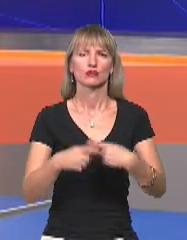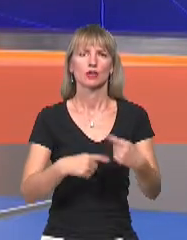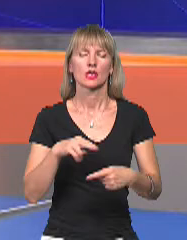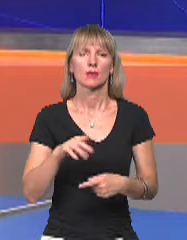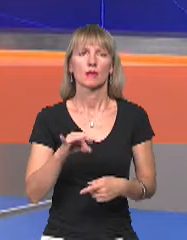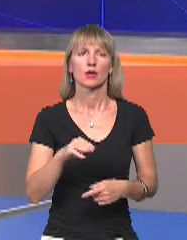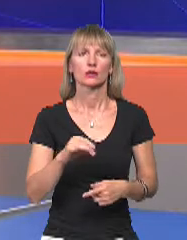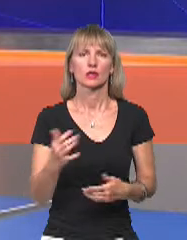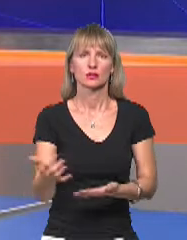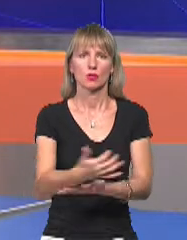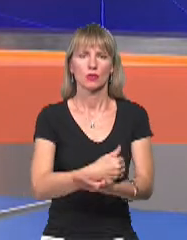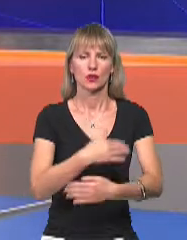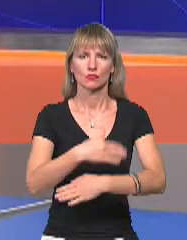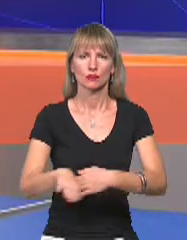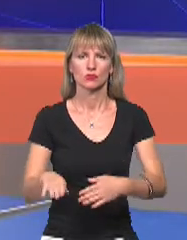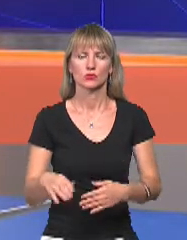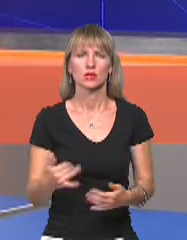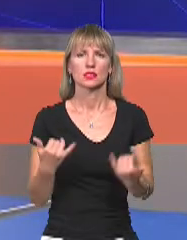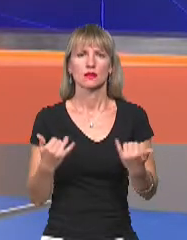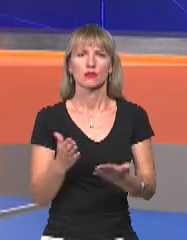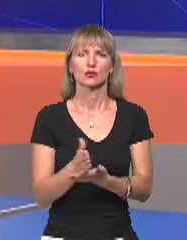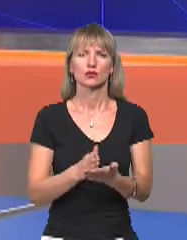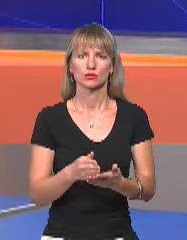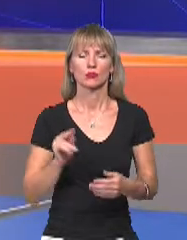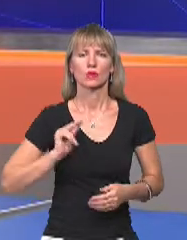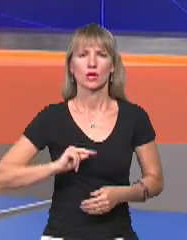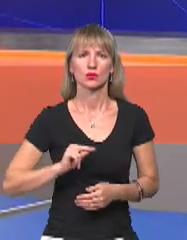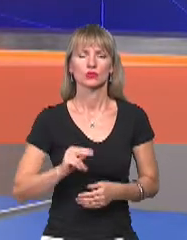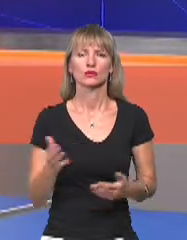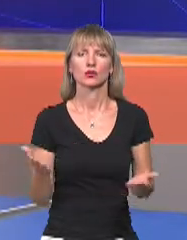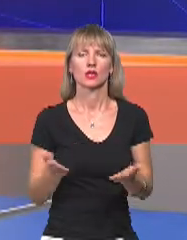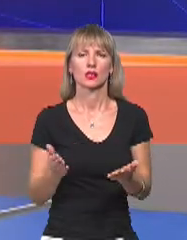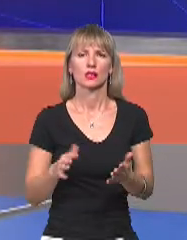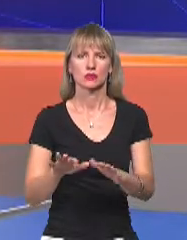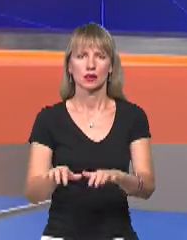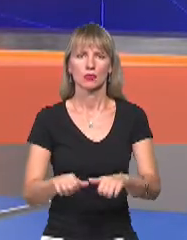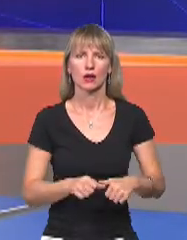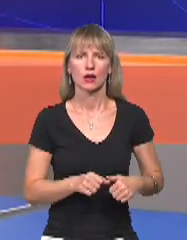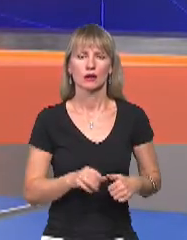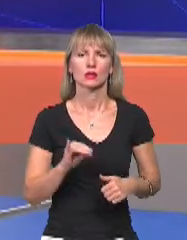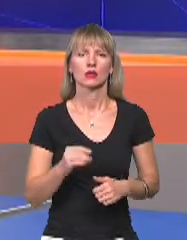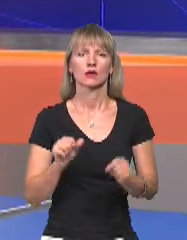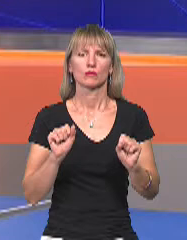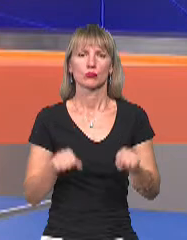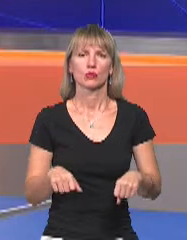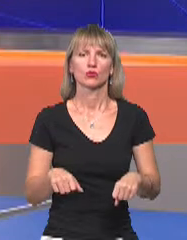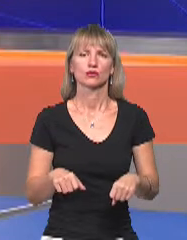притулки, яких збирали з вулиці. Слава Богу, на сьогодні ще служби працюють, які вилучають і